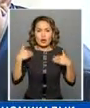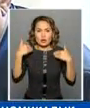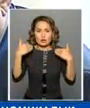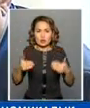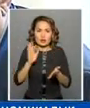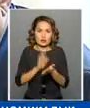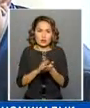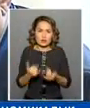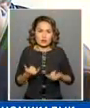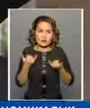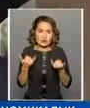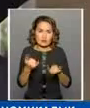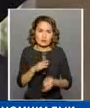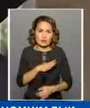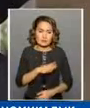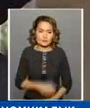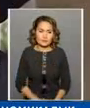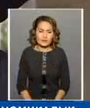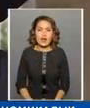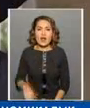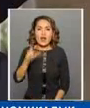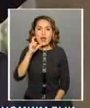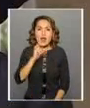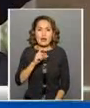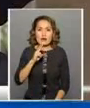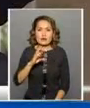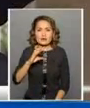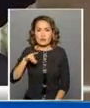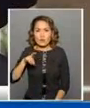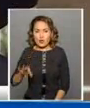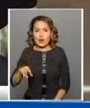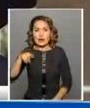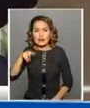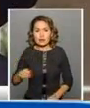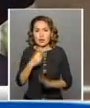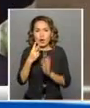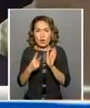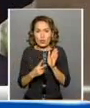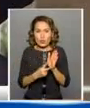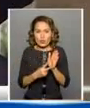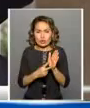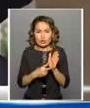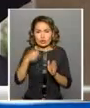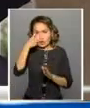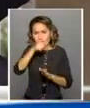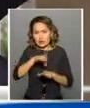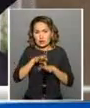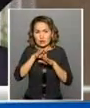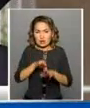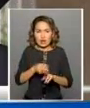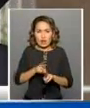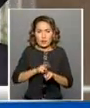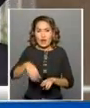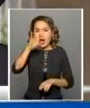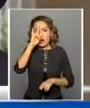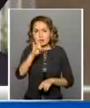құттықтап, тілектерін жаудырды. Экспо деген ал өзі өсіп атқан ғана мемлекетте болады.